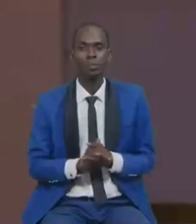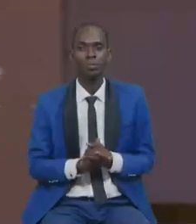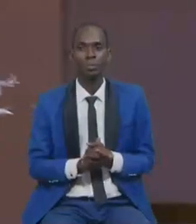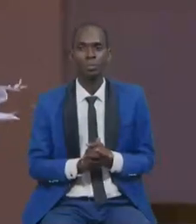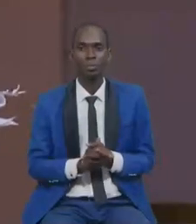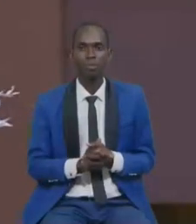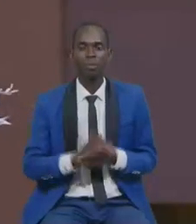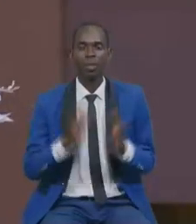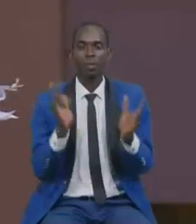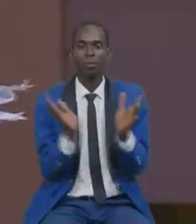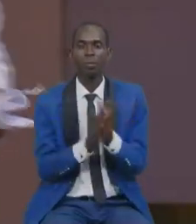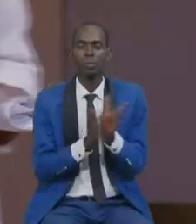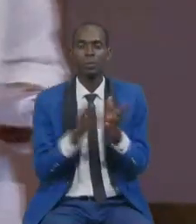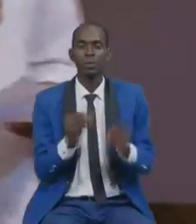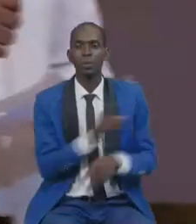Gloire à Dieu.